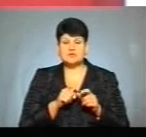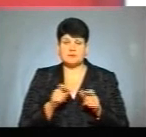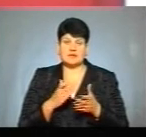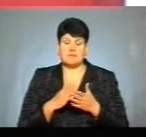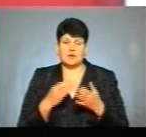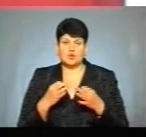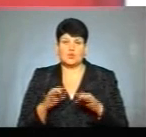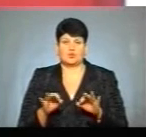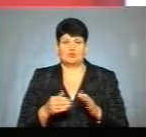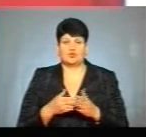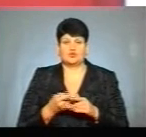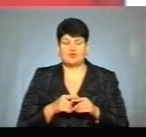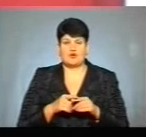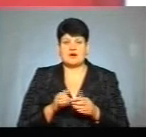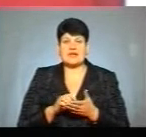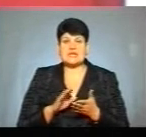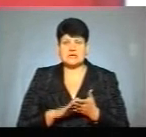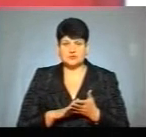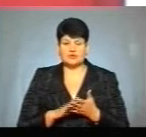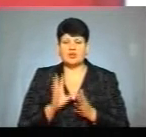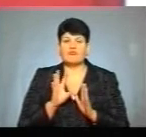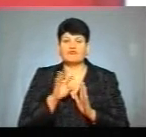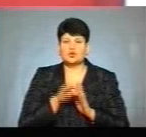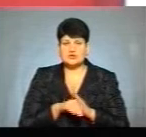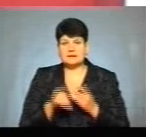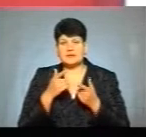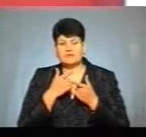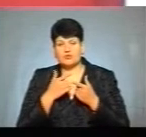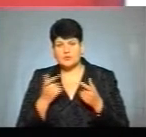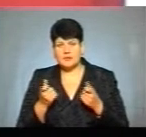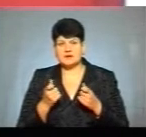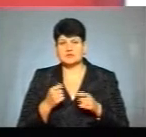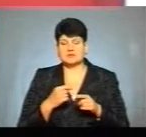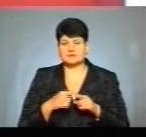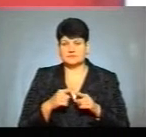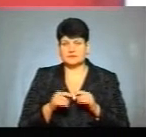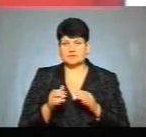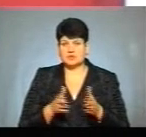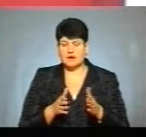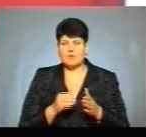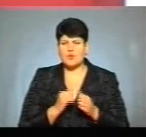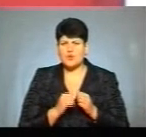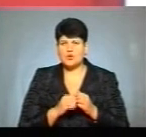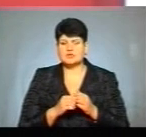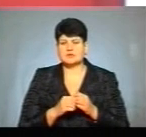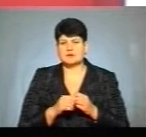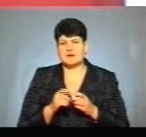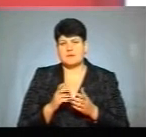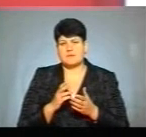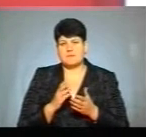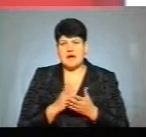доступ до даного реєстру. І, відповідно, вносили би інформацію, і оперативним шляхом кожен з суб'єктів мали